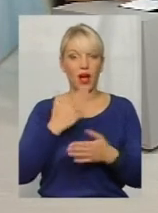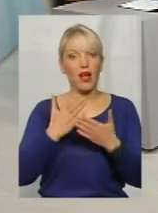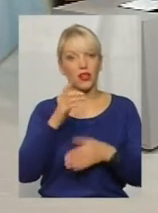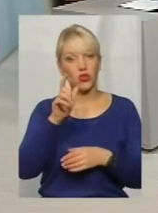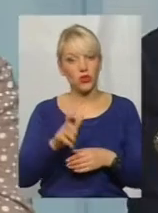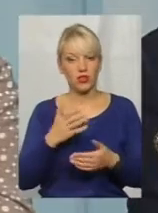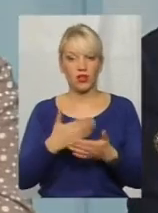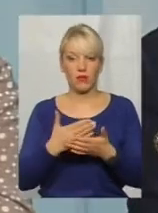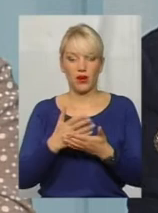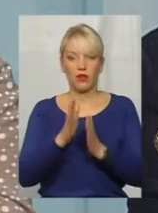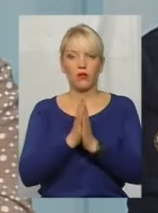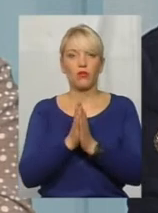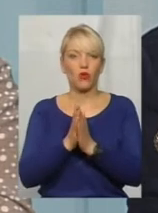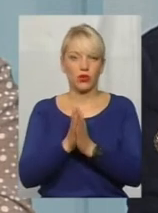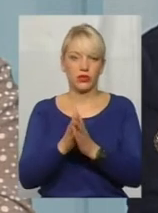реанімаційні дії, чи